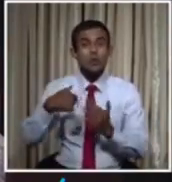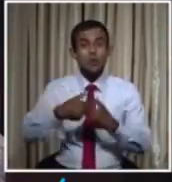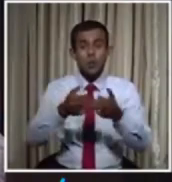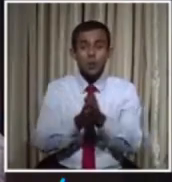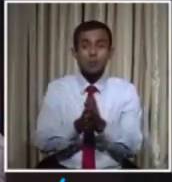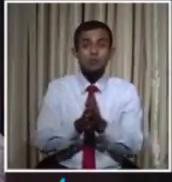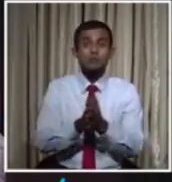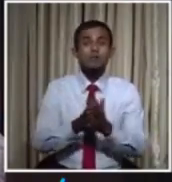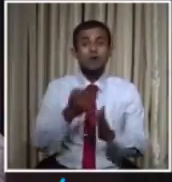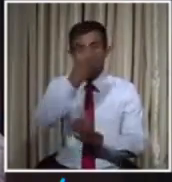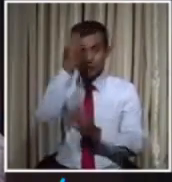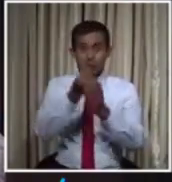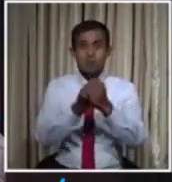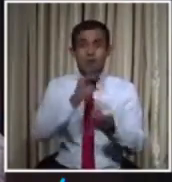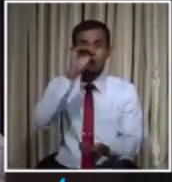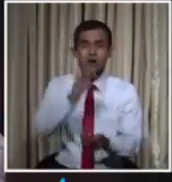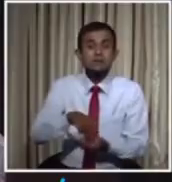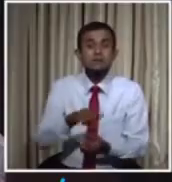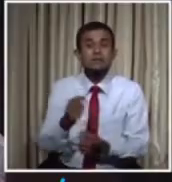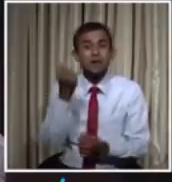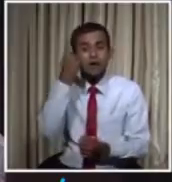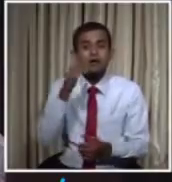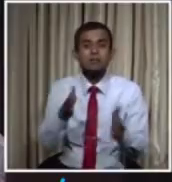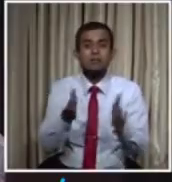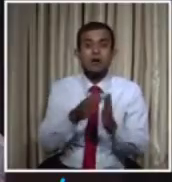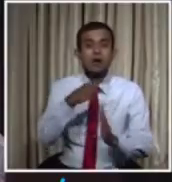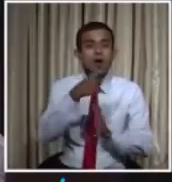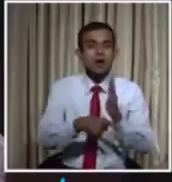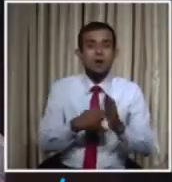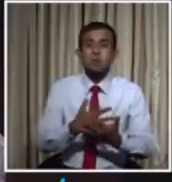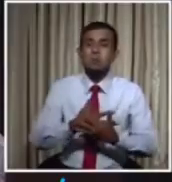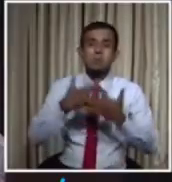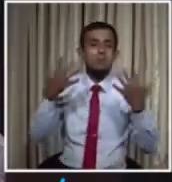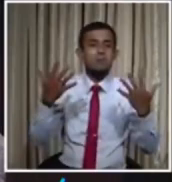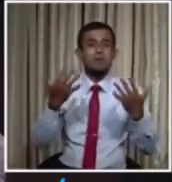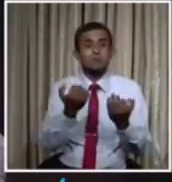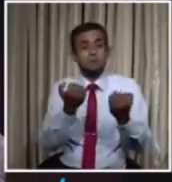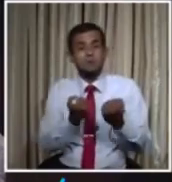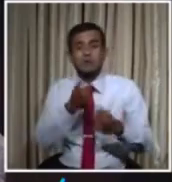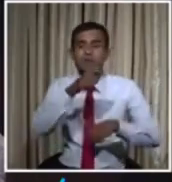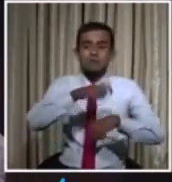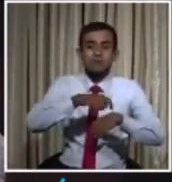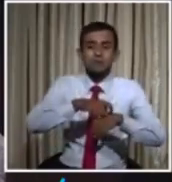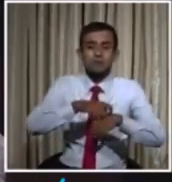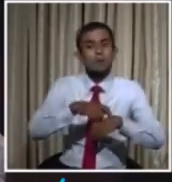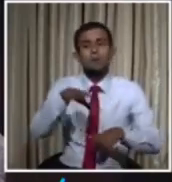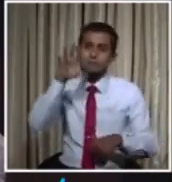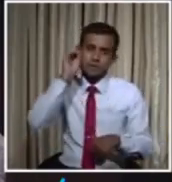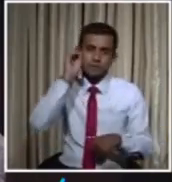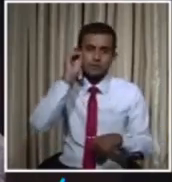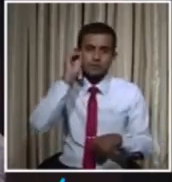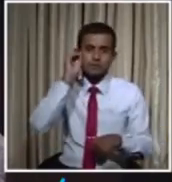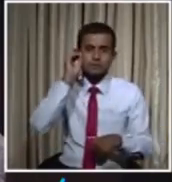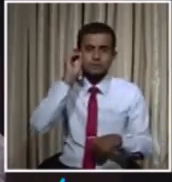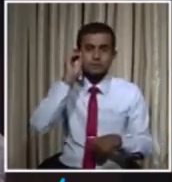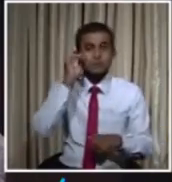එක්කොටම වැඩි ජාතික ආරක්ෂාව ශක්තිමත් වෙන. අද රටේ තියෙන්නේ මහා අභියෝගාත්මක අවස්ථාවක්. අපි ඒක